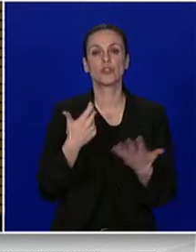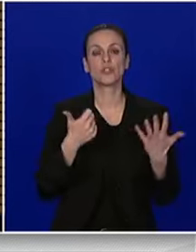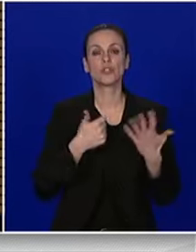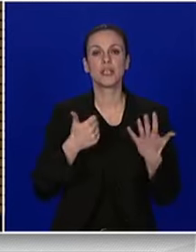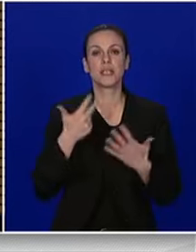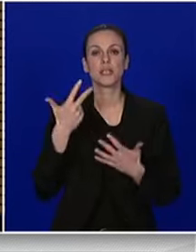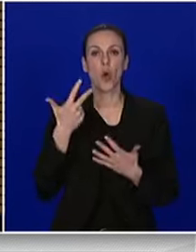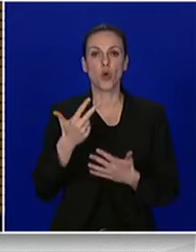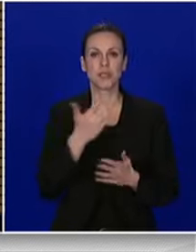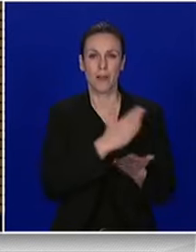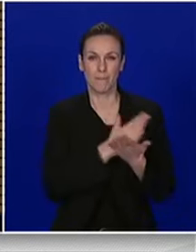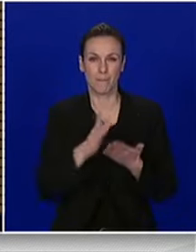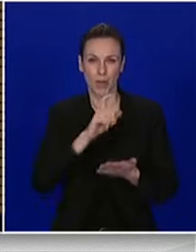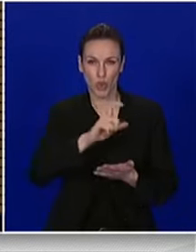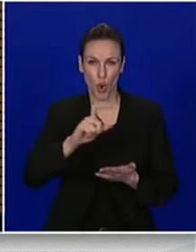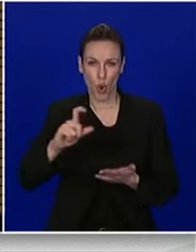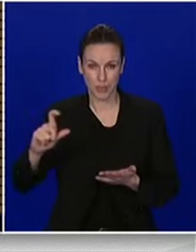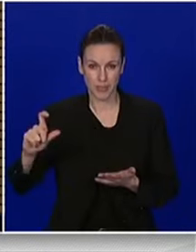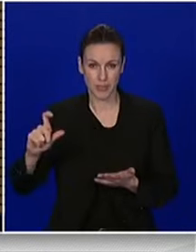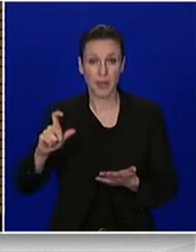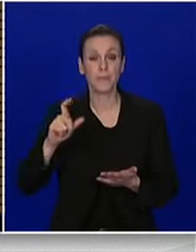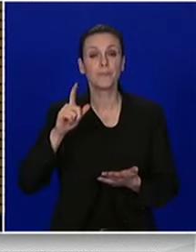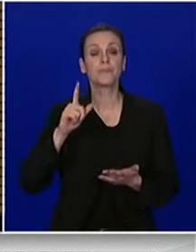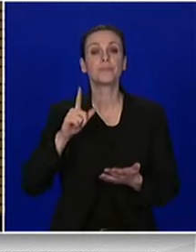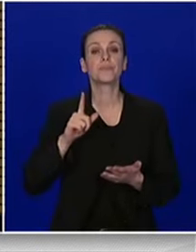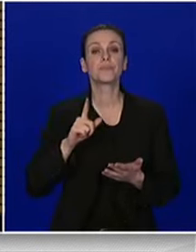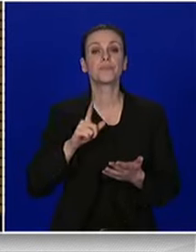213.068 doza i pocijepljeno